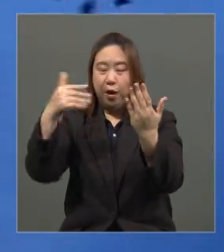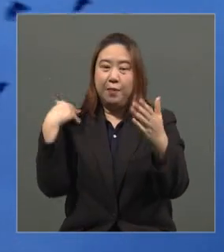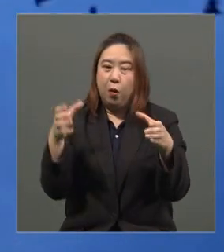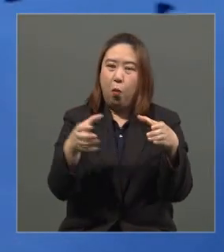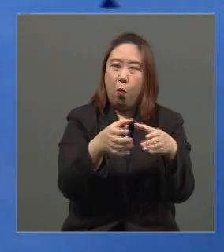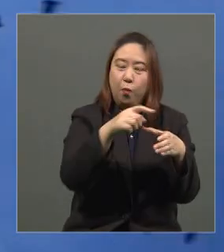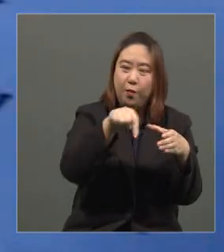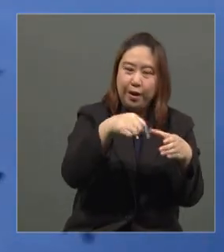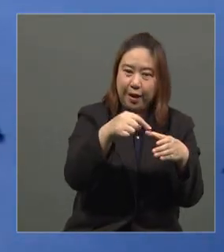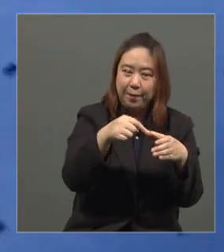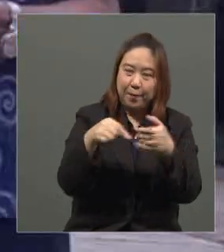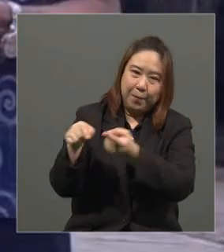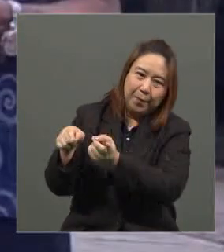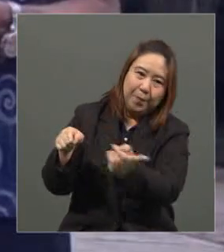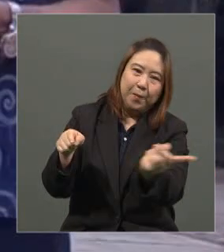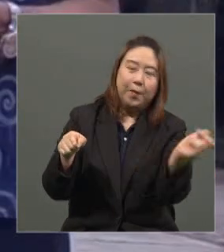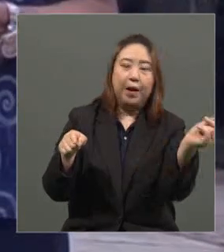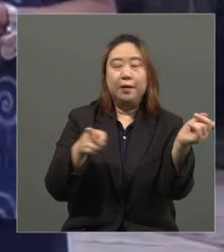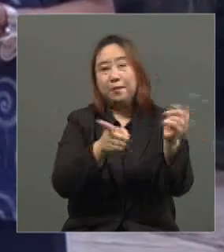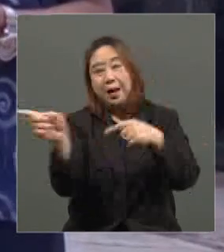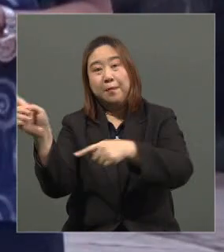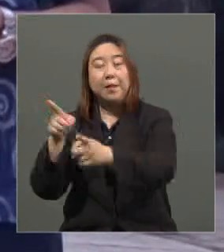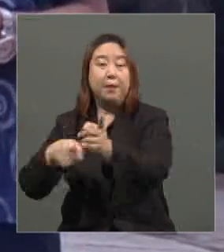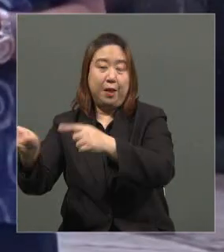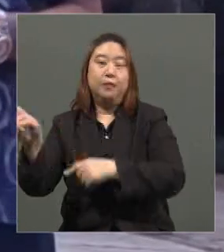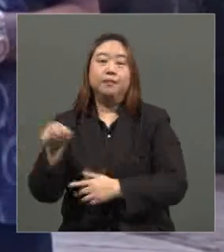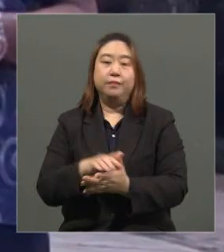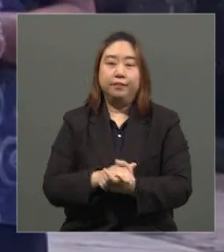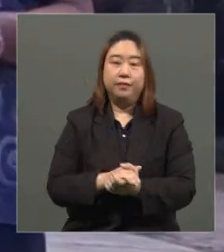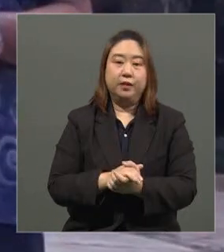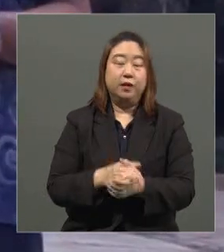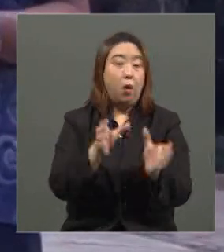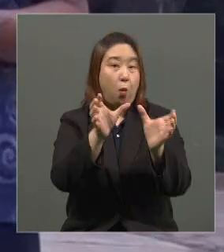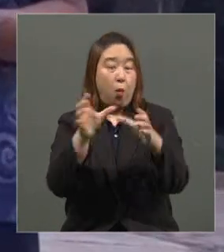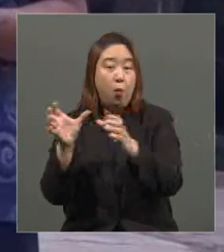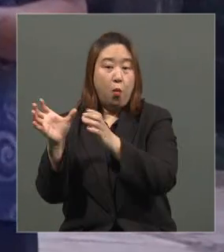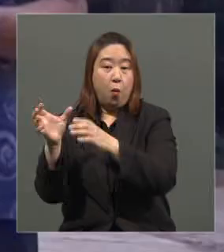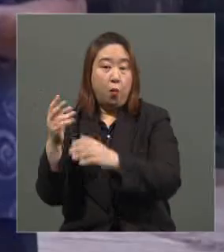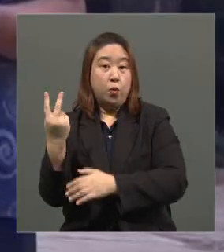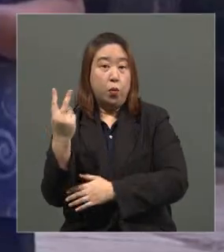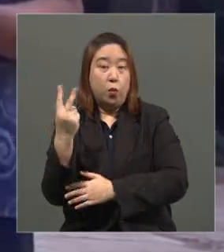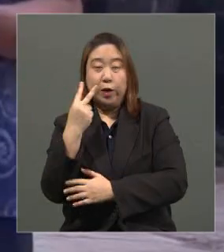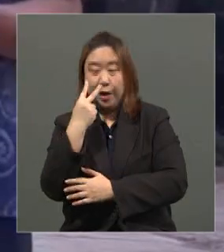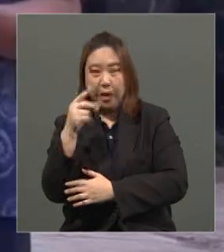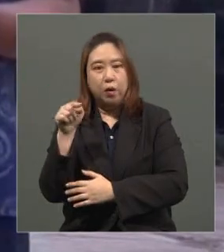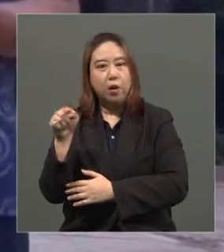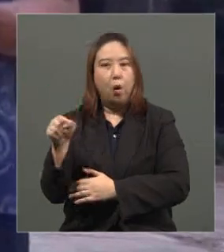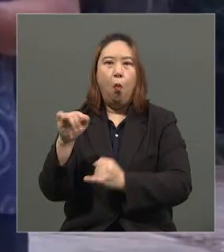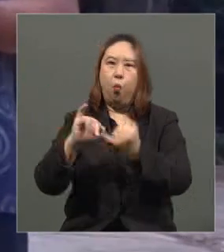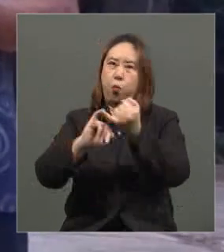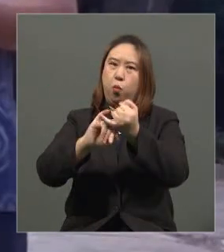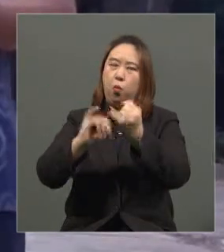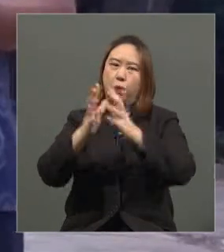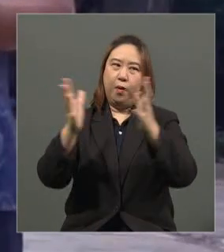จะออกไปทางทิศตะวันออกซึ่ง2กลุ่มเนี้ยมันก็จะเห็นปริมาณของค้างคาวที่เนี่ยค่อนข้างเยอะเหมือนกัน